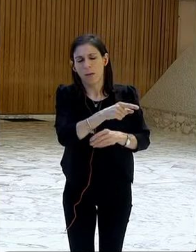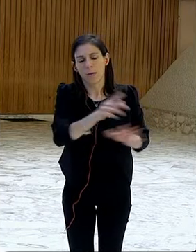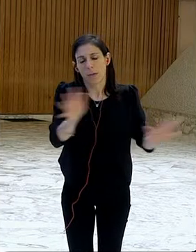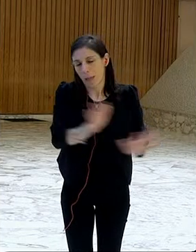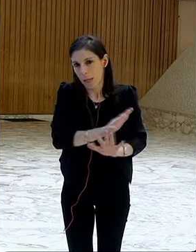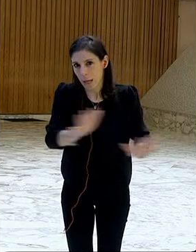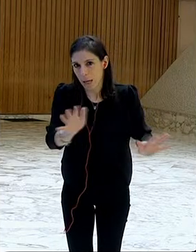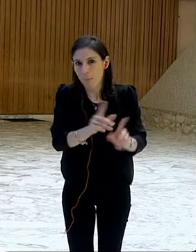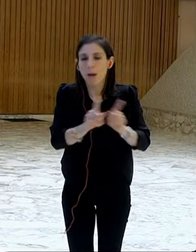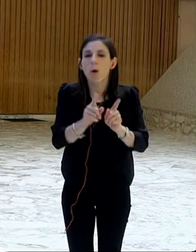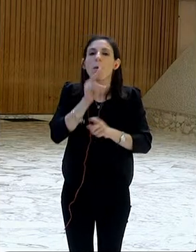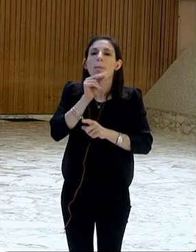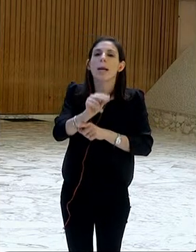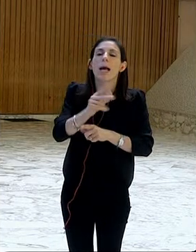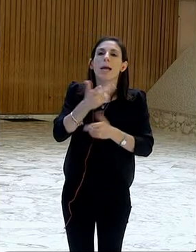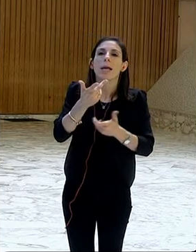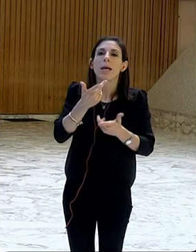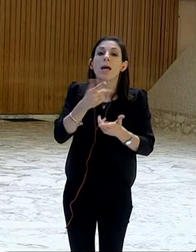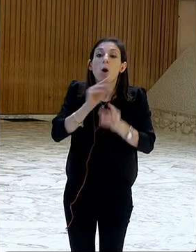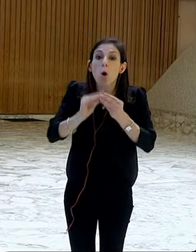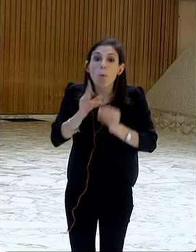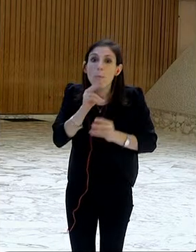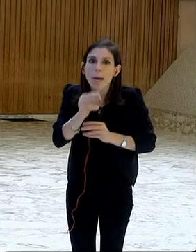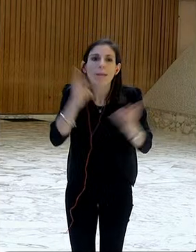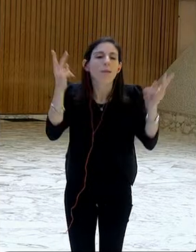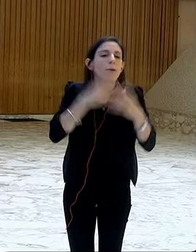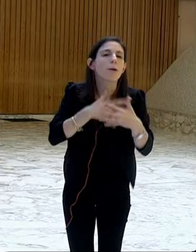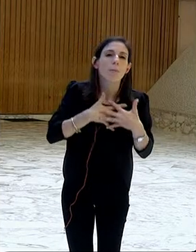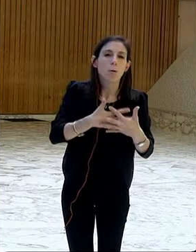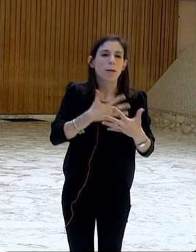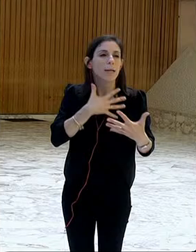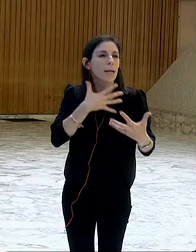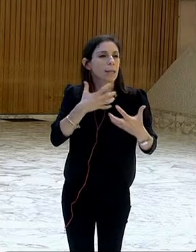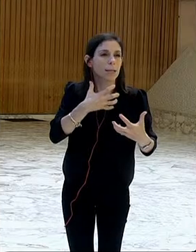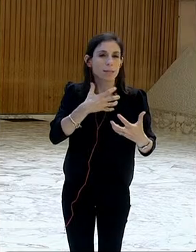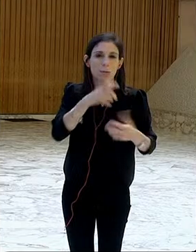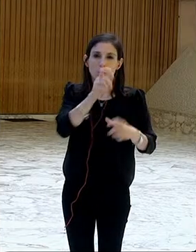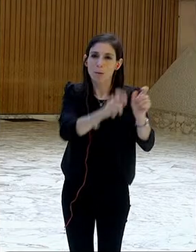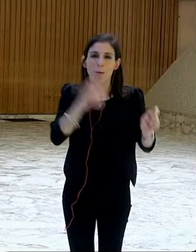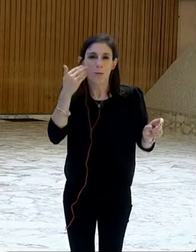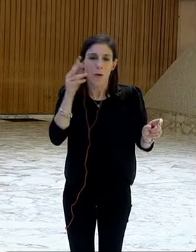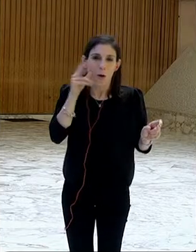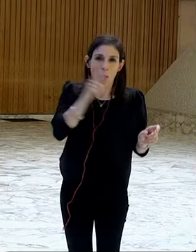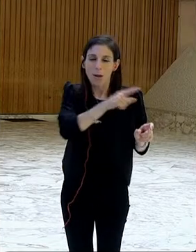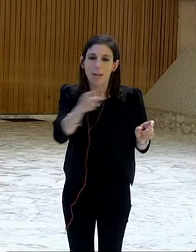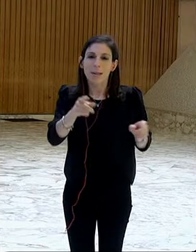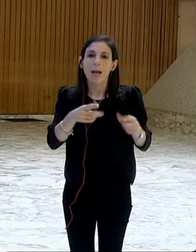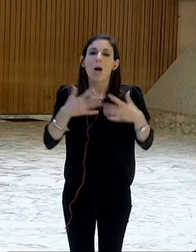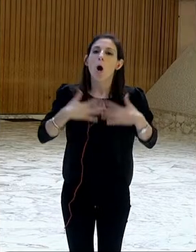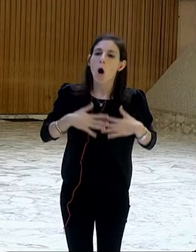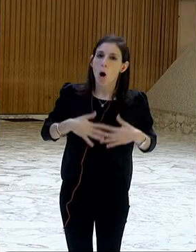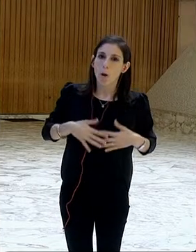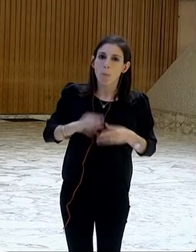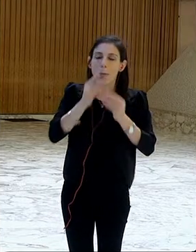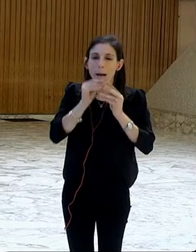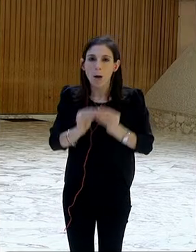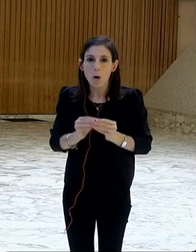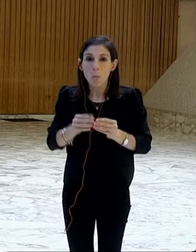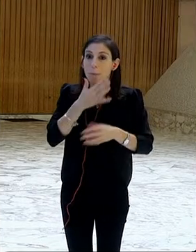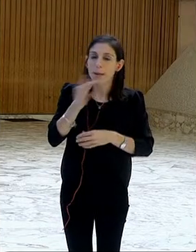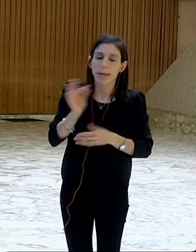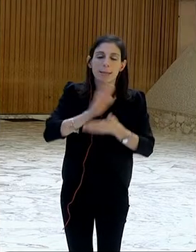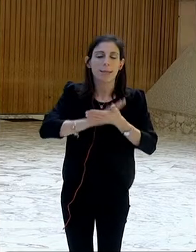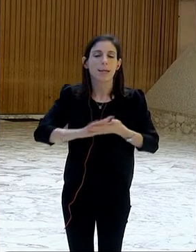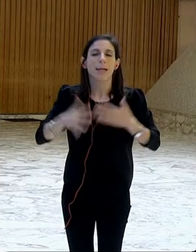d'attraction, d'amour, le vrai, de leur corps, de sa beauté et sacralité. Comment leur parler